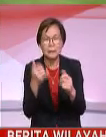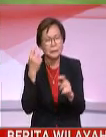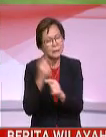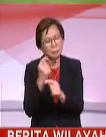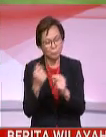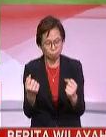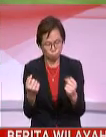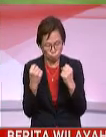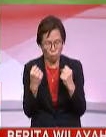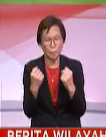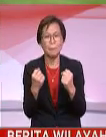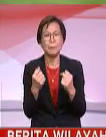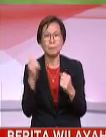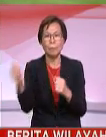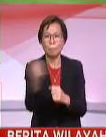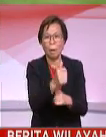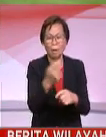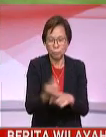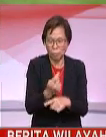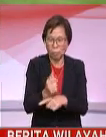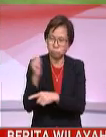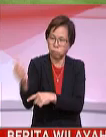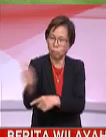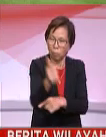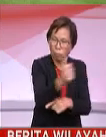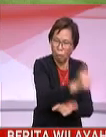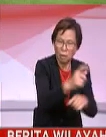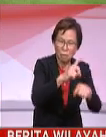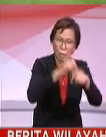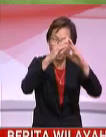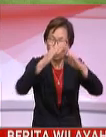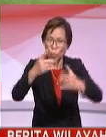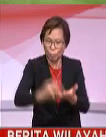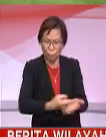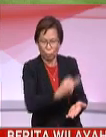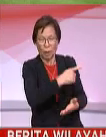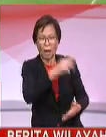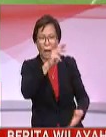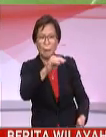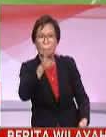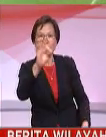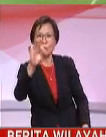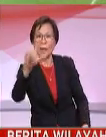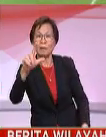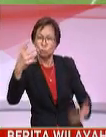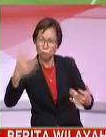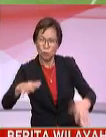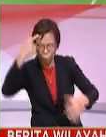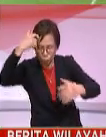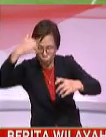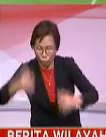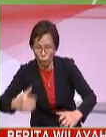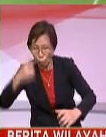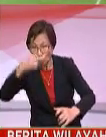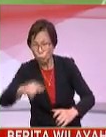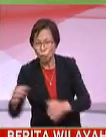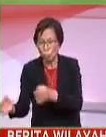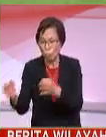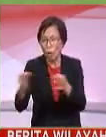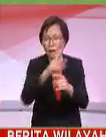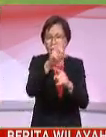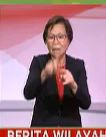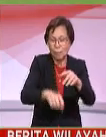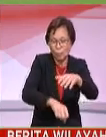kecergasan masing-masing melalui latihan persendirian di rumah. Minggu lalu, MFL telah membuat keputusan untuk menunda